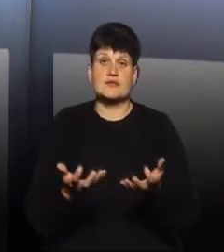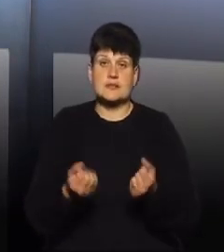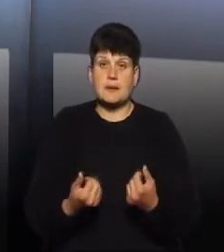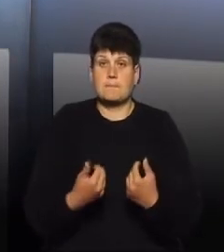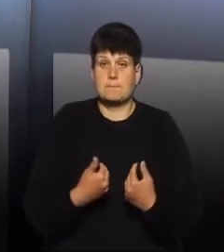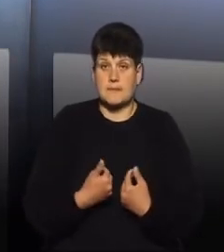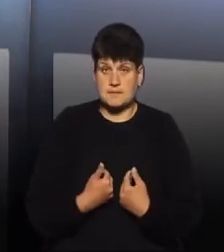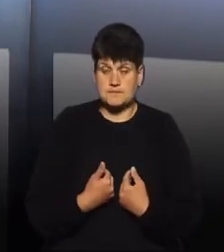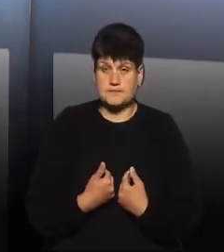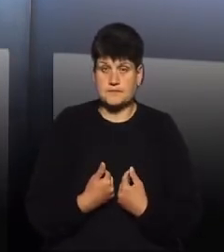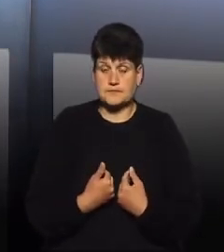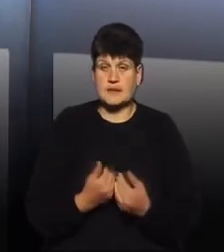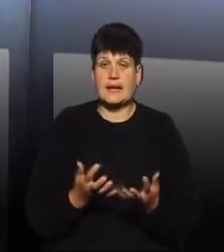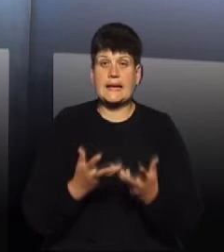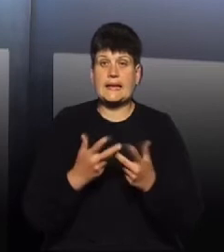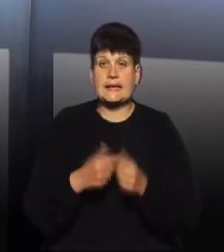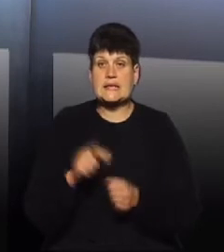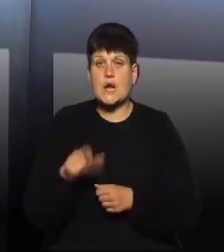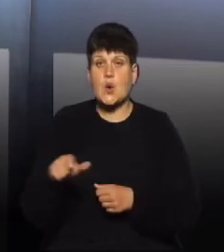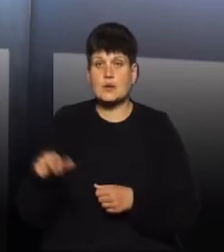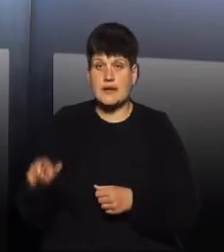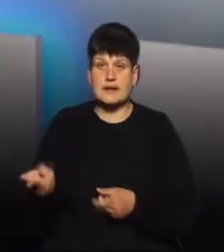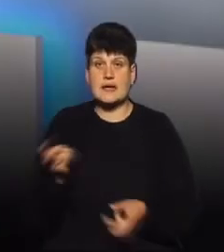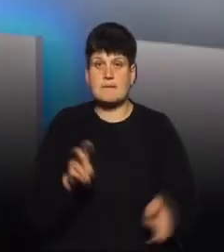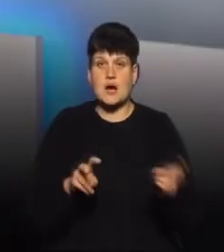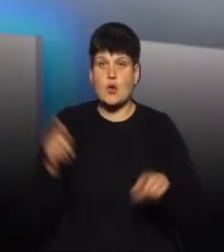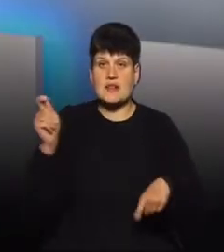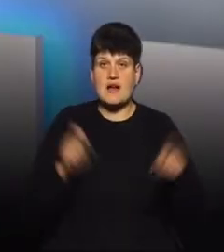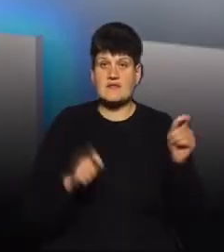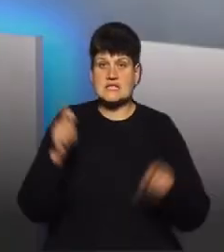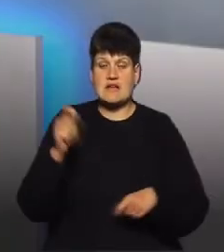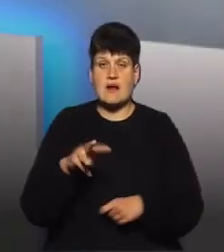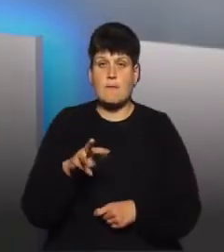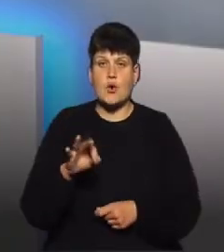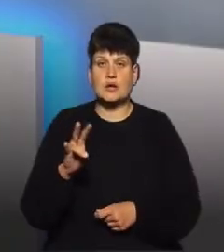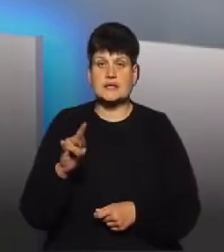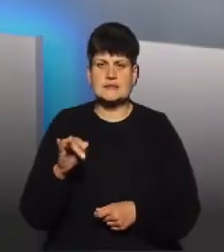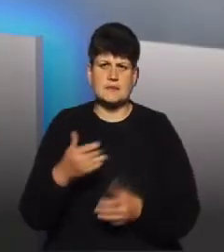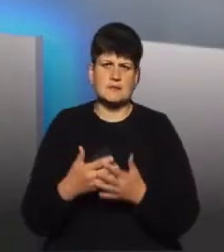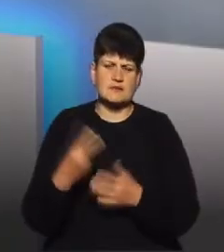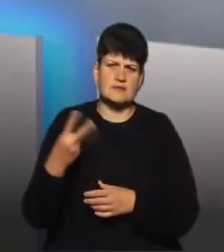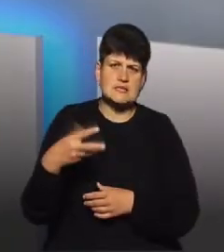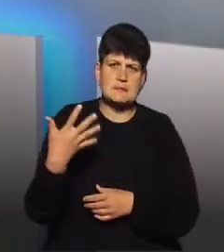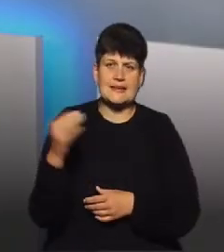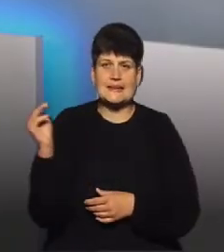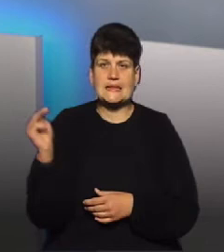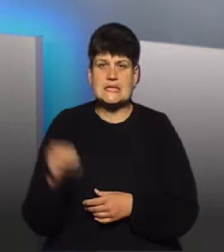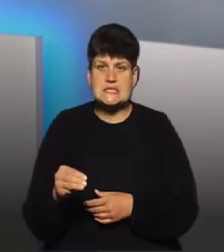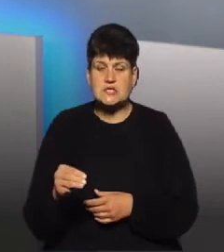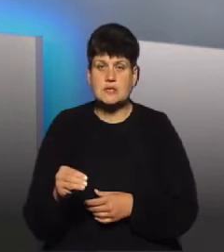Якщо візьмемо ми кількість людей, які приходять на фестиваль Монастирська, це біля 25 тисяч,